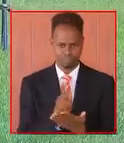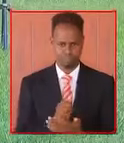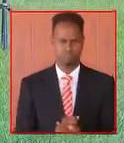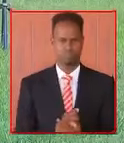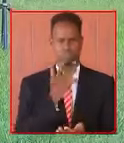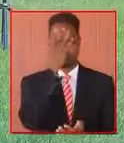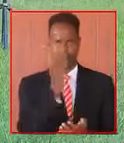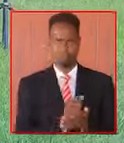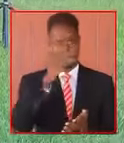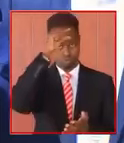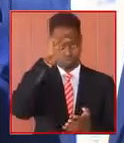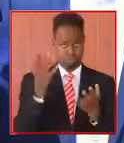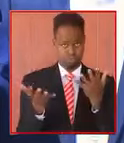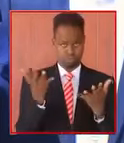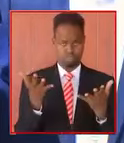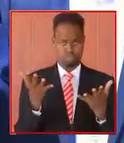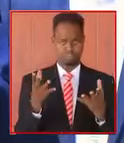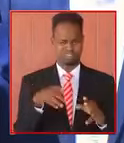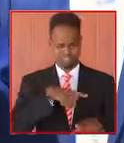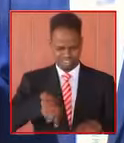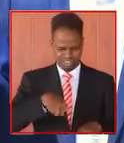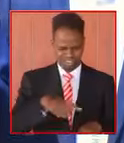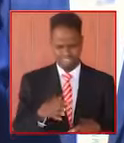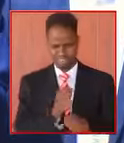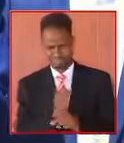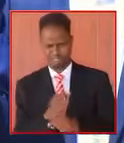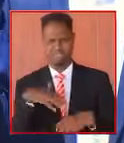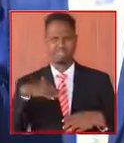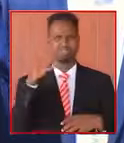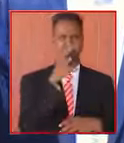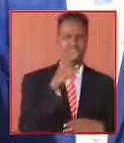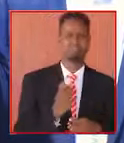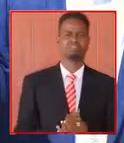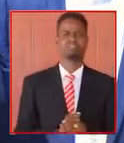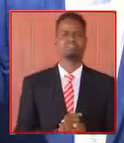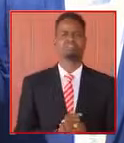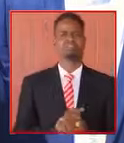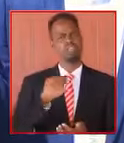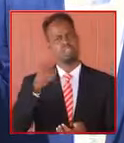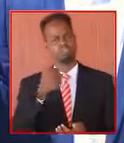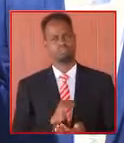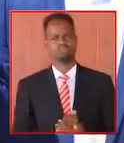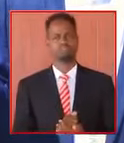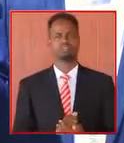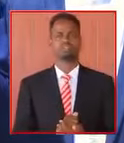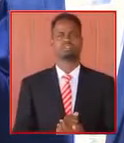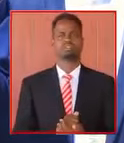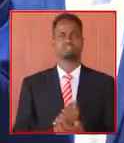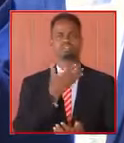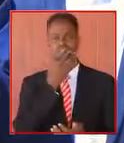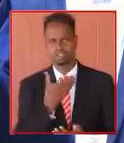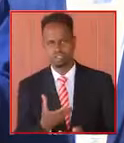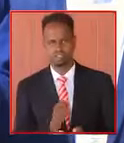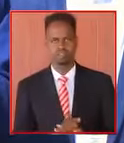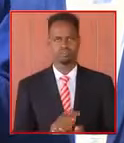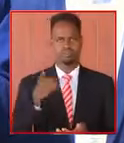الدوينة إن وما قبل كم أدى إنه ما يصير كور راي ما يصير كور راي تاسنا مستقبل كيني